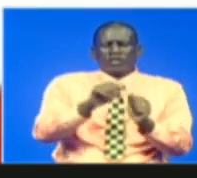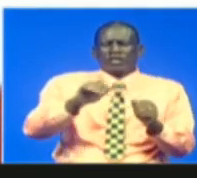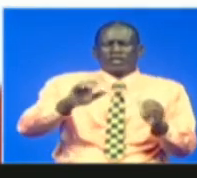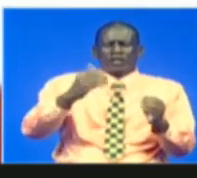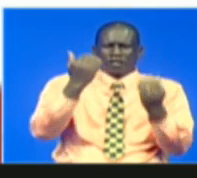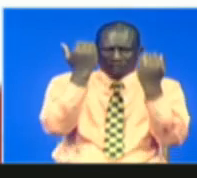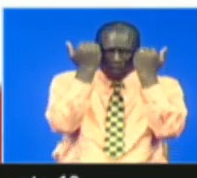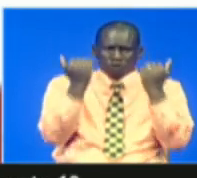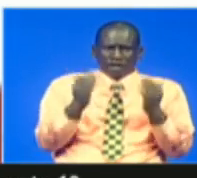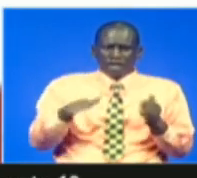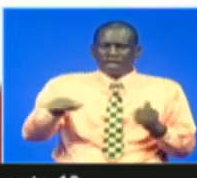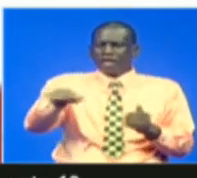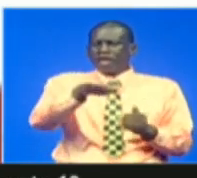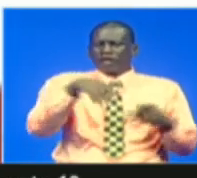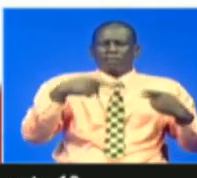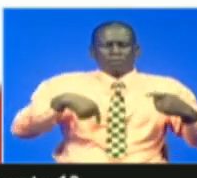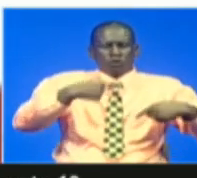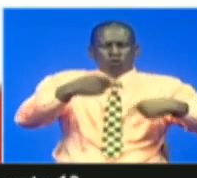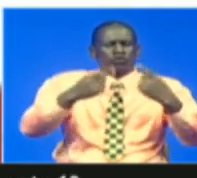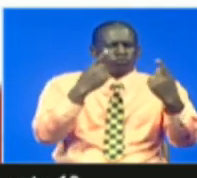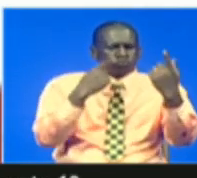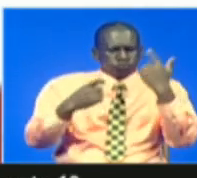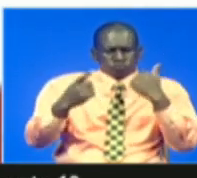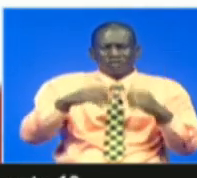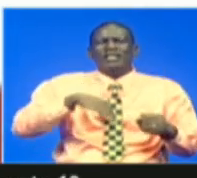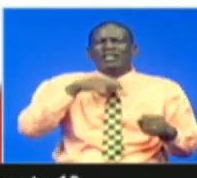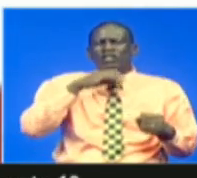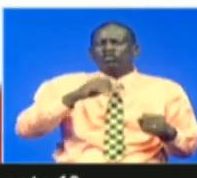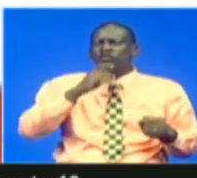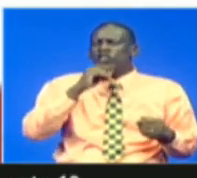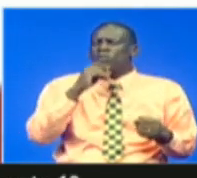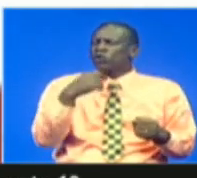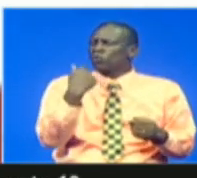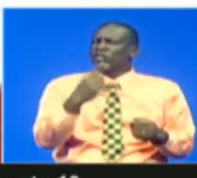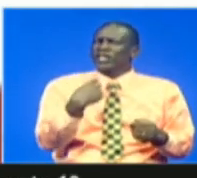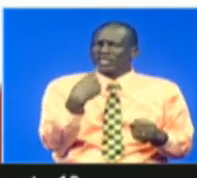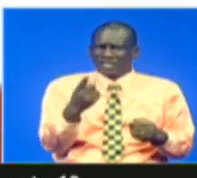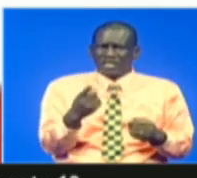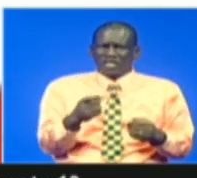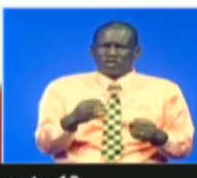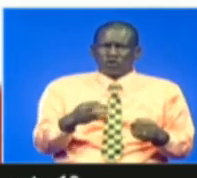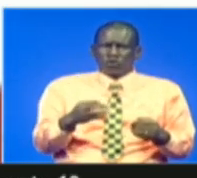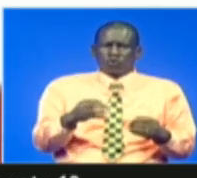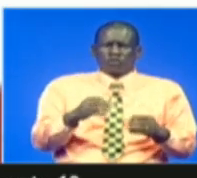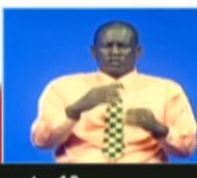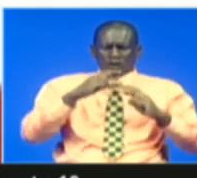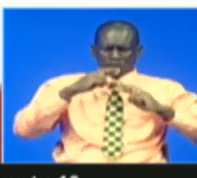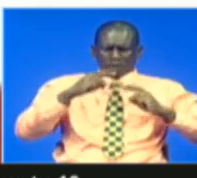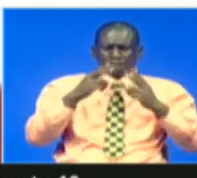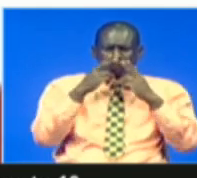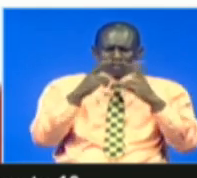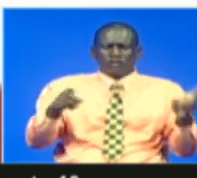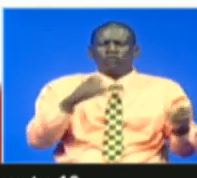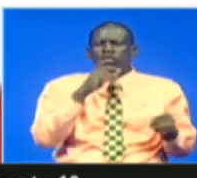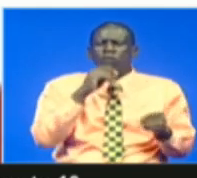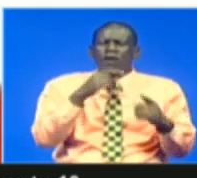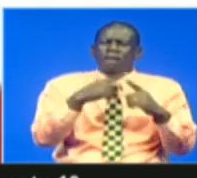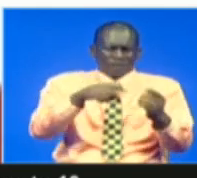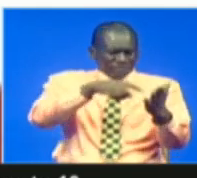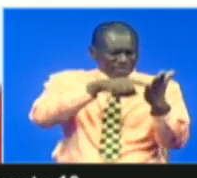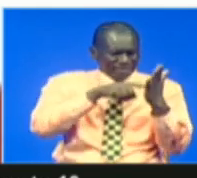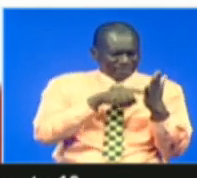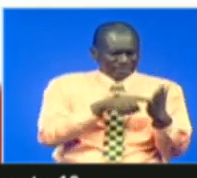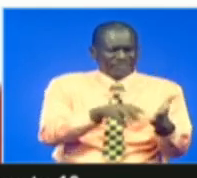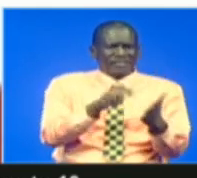hili wanaendelea kuomboleza kifo cha kijana ambaye wanasema alikuwa kijana mtulivu, lakini wanasisitiza